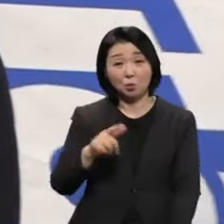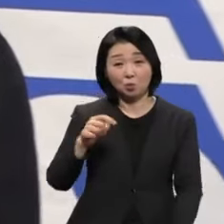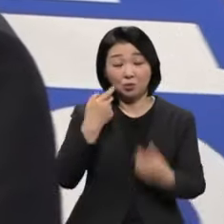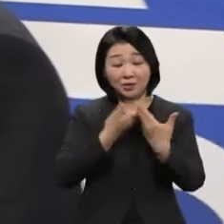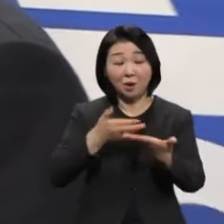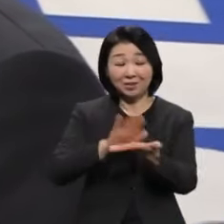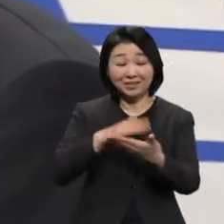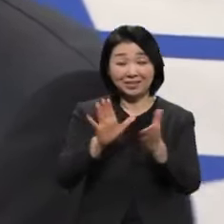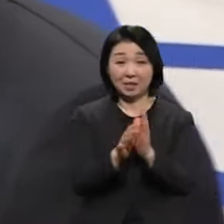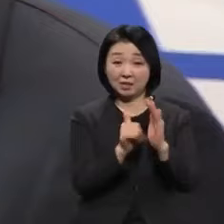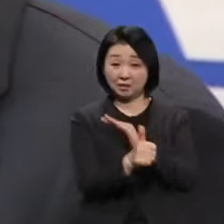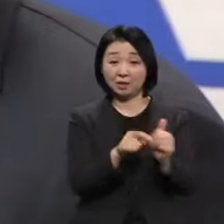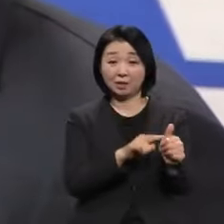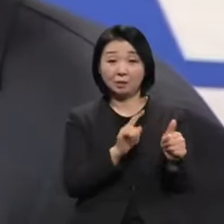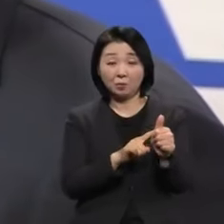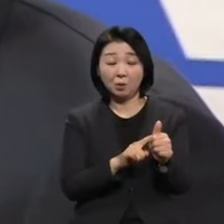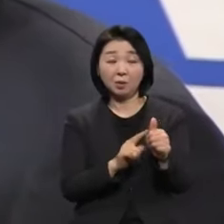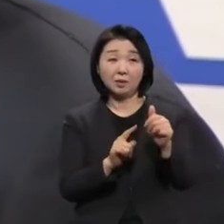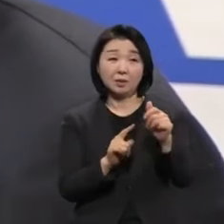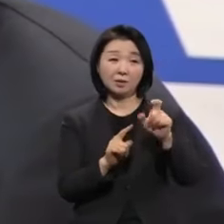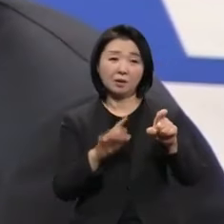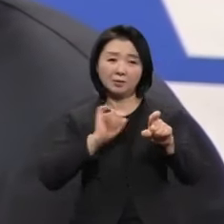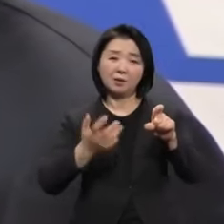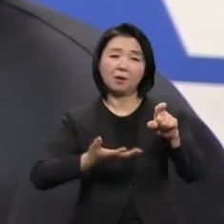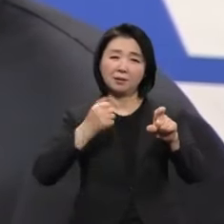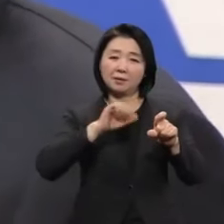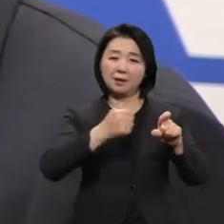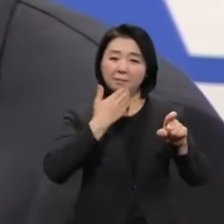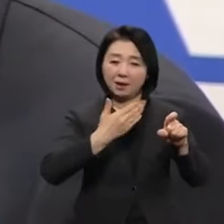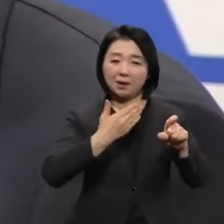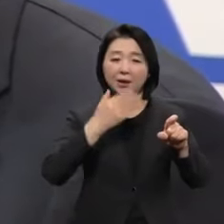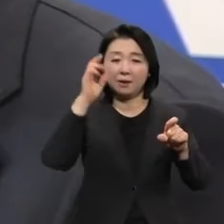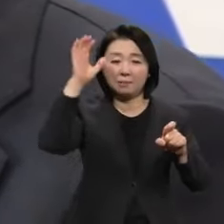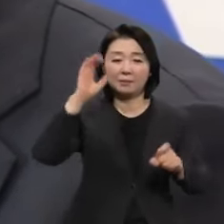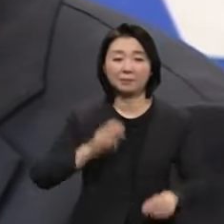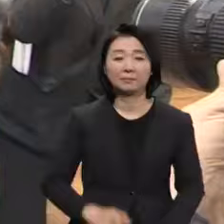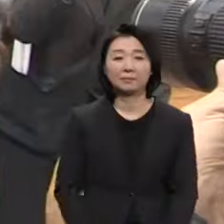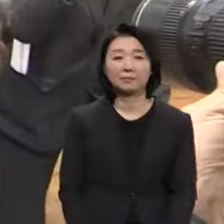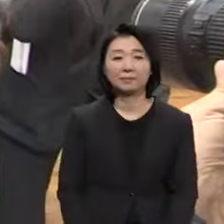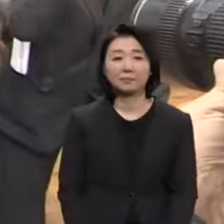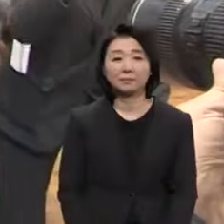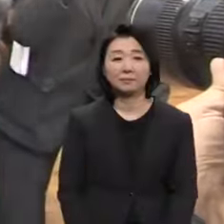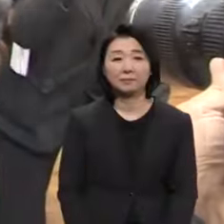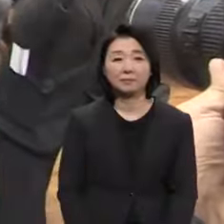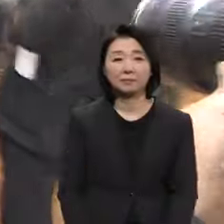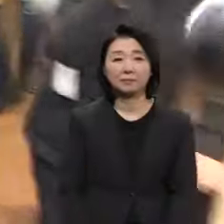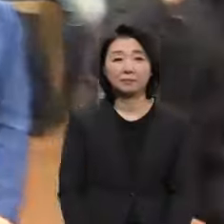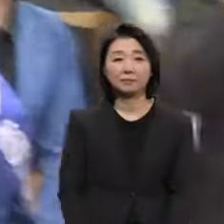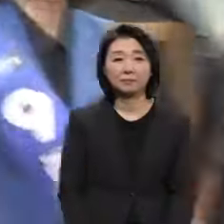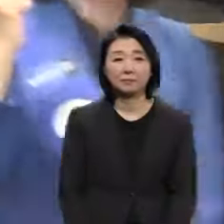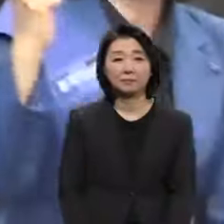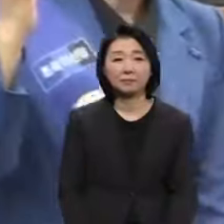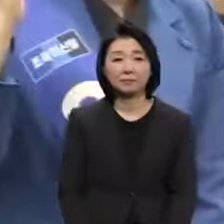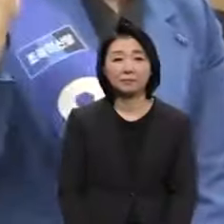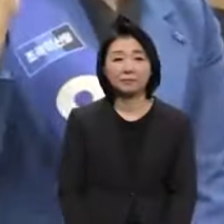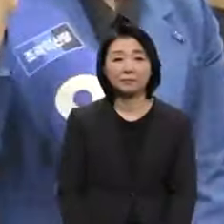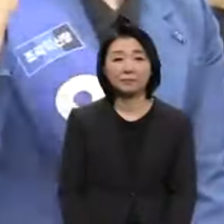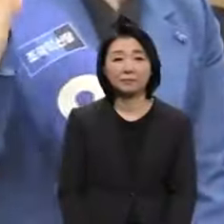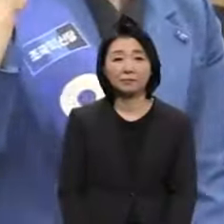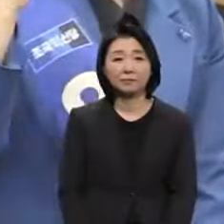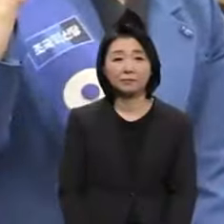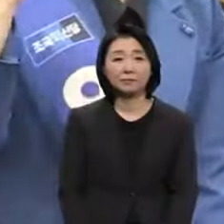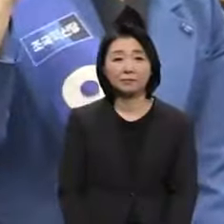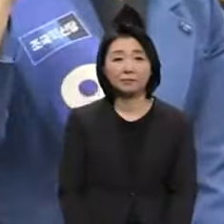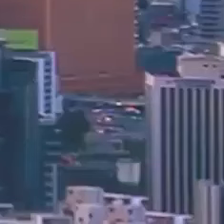조국 대표는 10석 이상은 달성할 수 있을 것 같다는 전망을 내놨습니다. JTBC 박유미입니다.